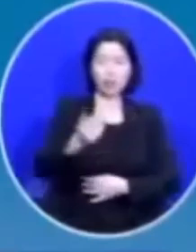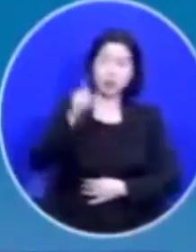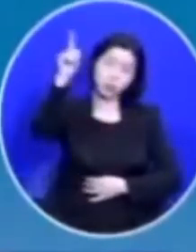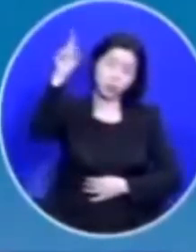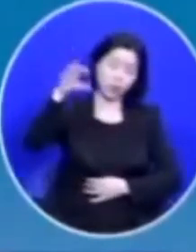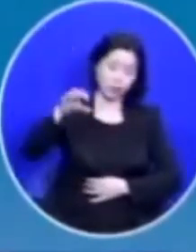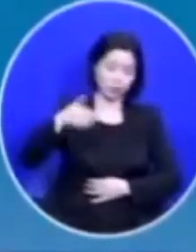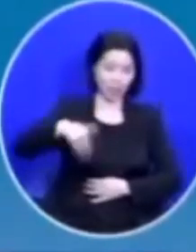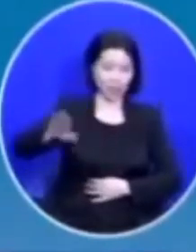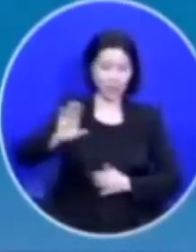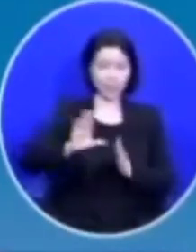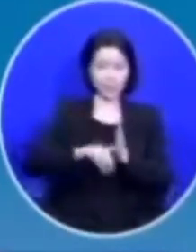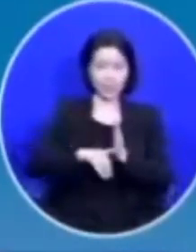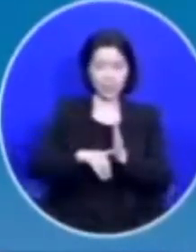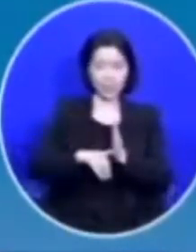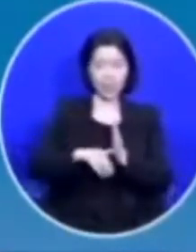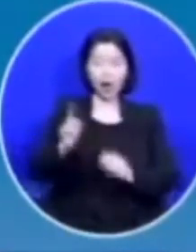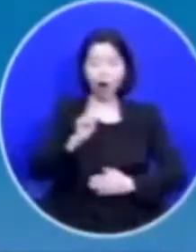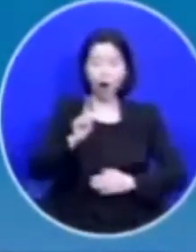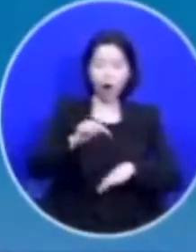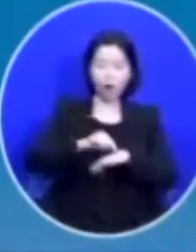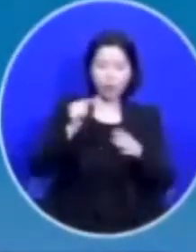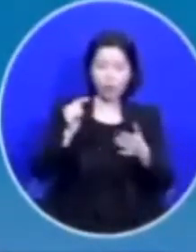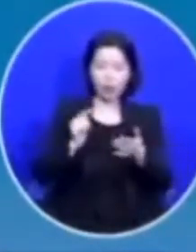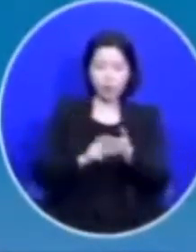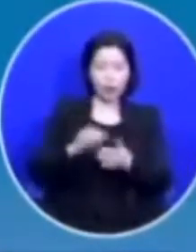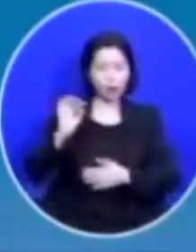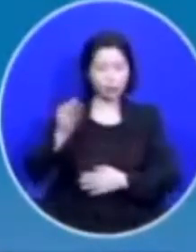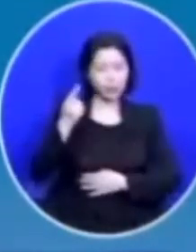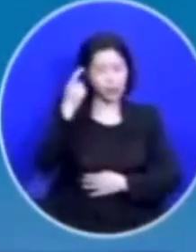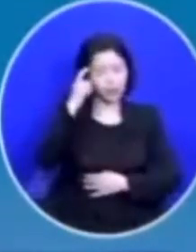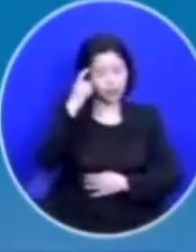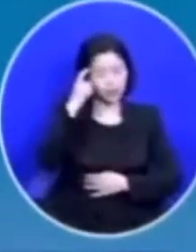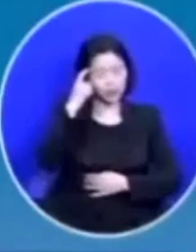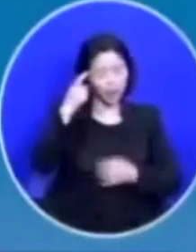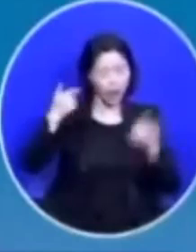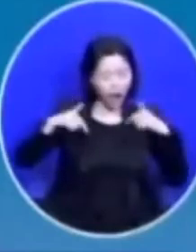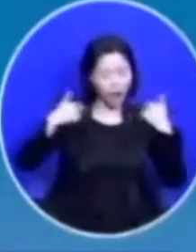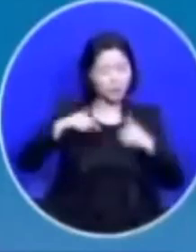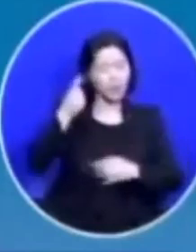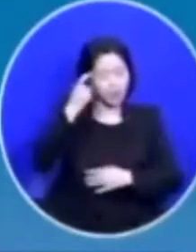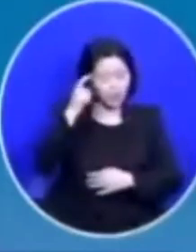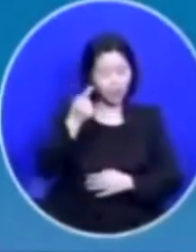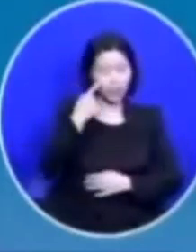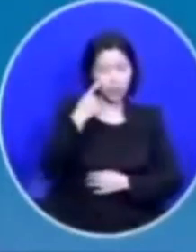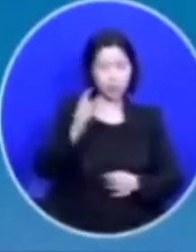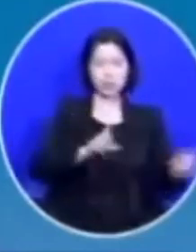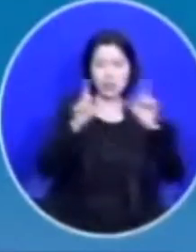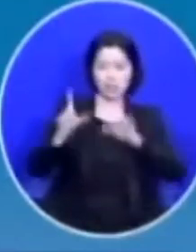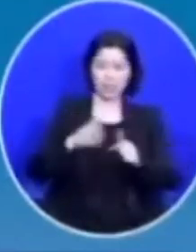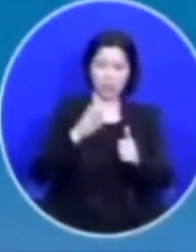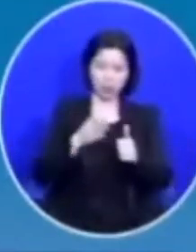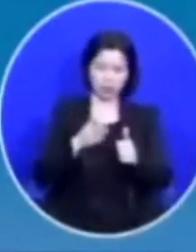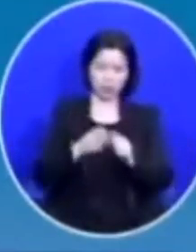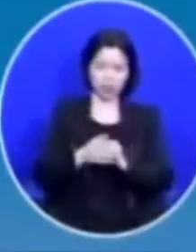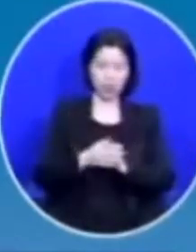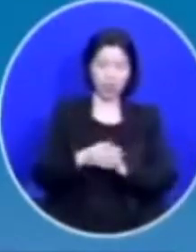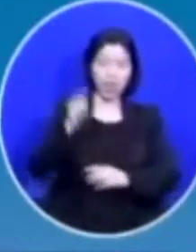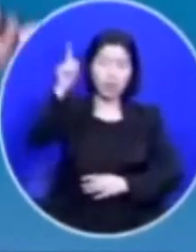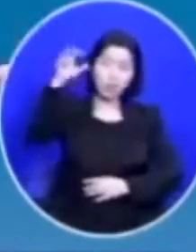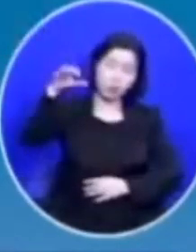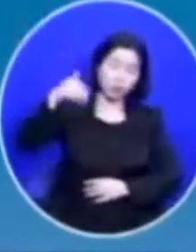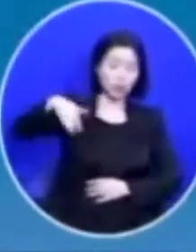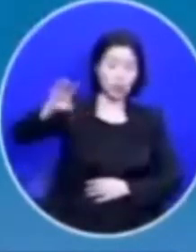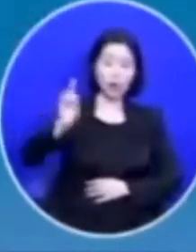때 여러분은 어떤 마음이 될지를 늘 한번 생각해 보시면서 사시기를 바랍니다 천국에 갈 때